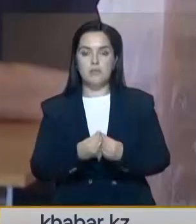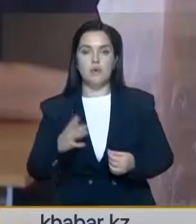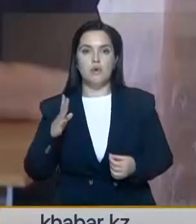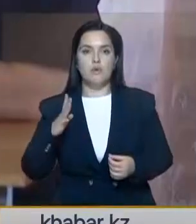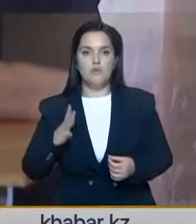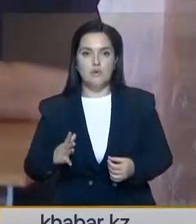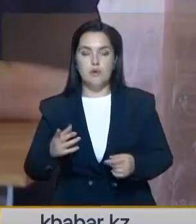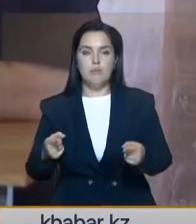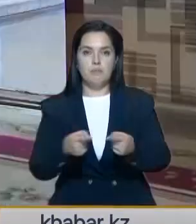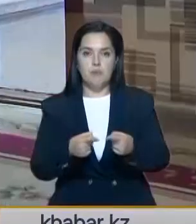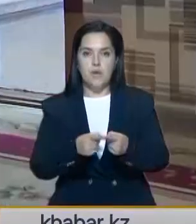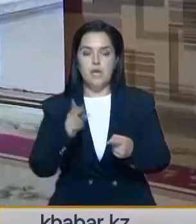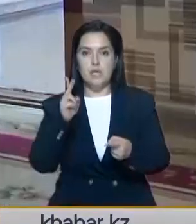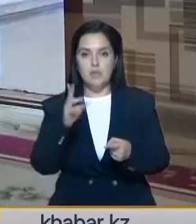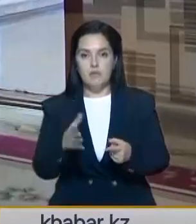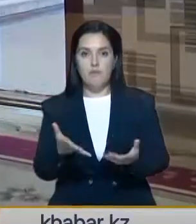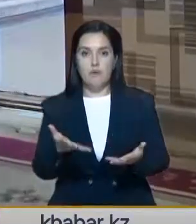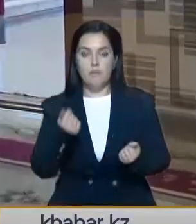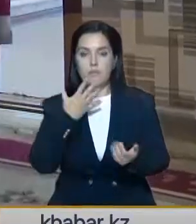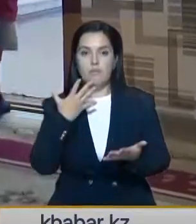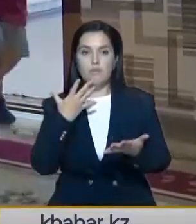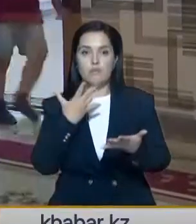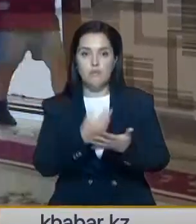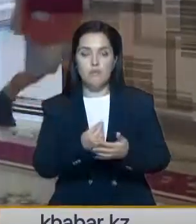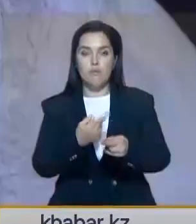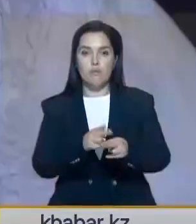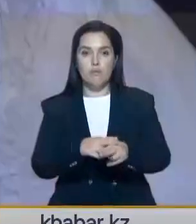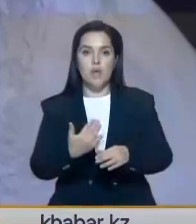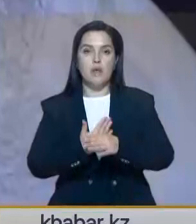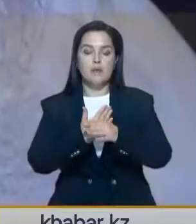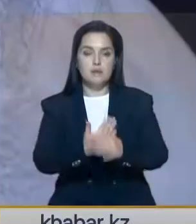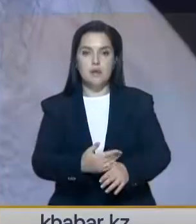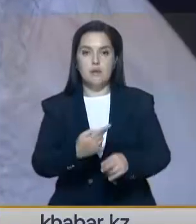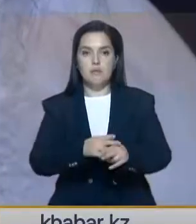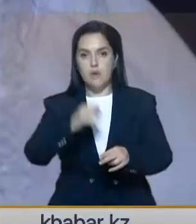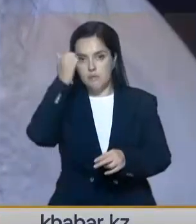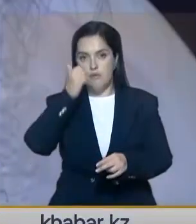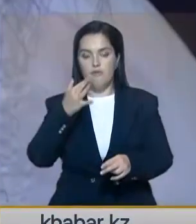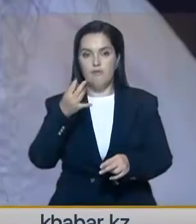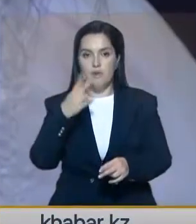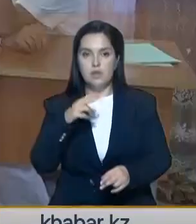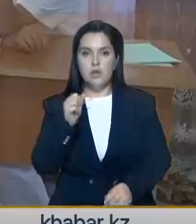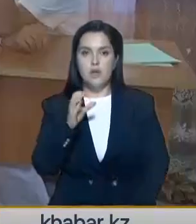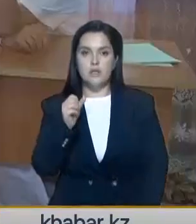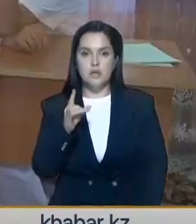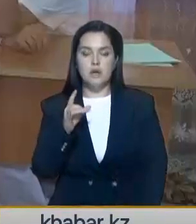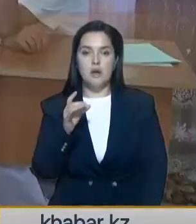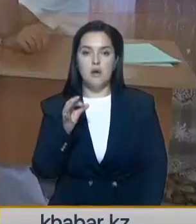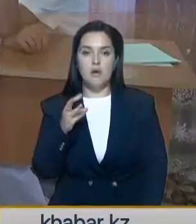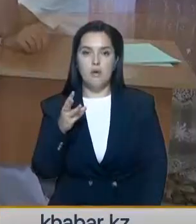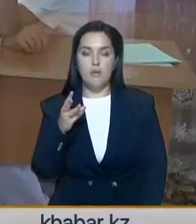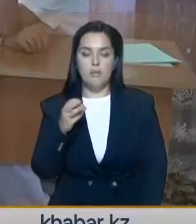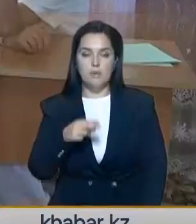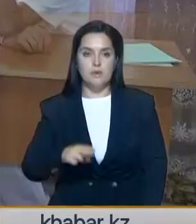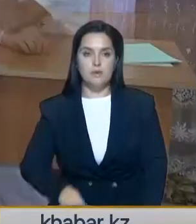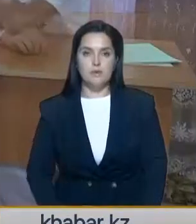по съемным квартирам. Обрести собственную крышу над головой помогли волонтеры благотворительного фонда «Асаруме».